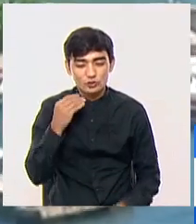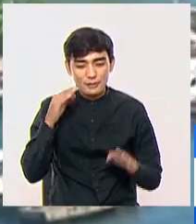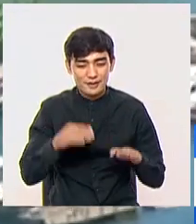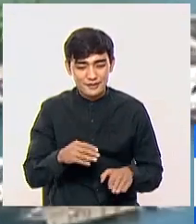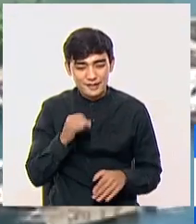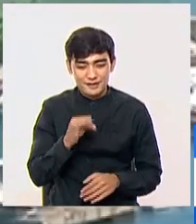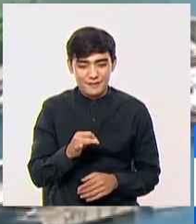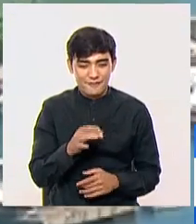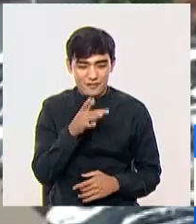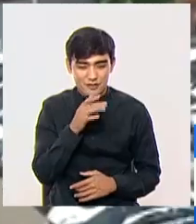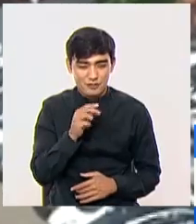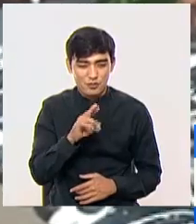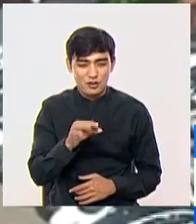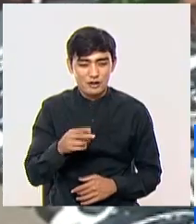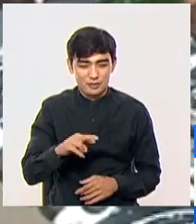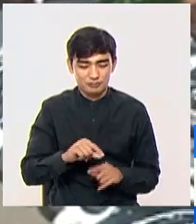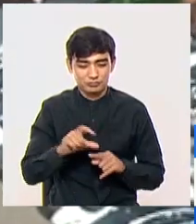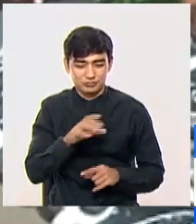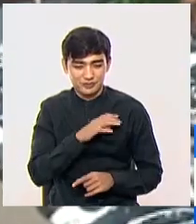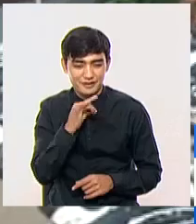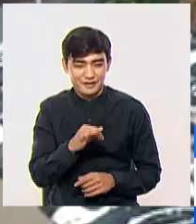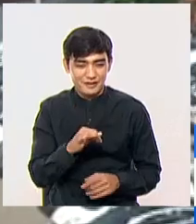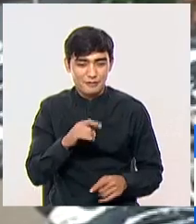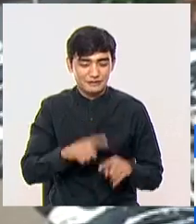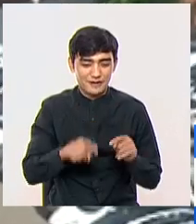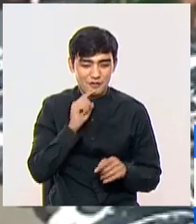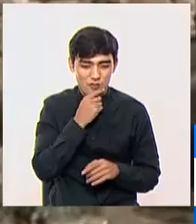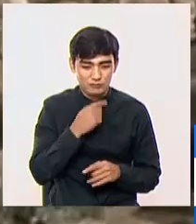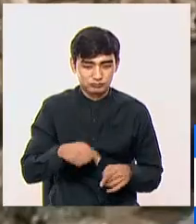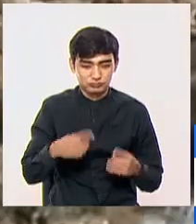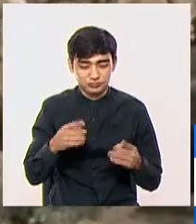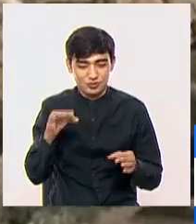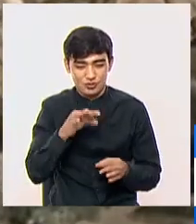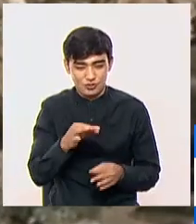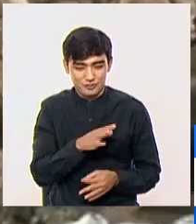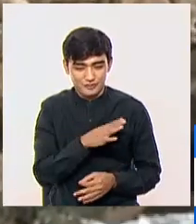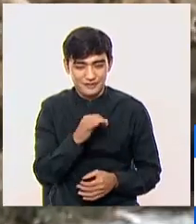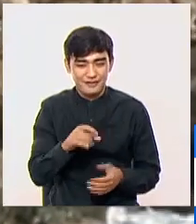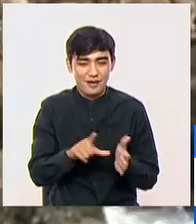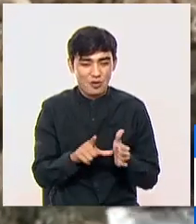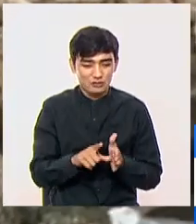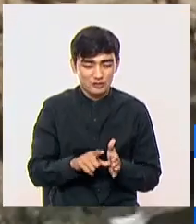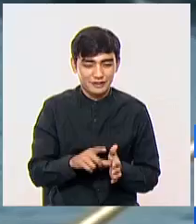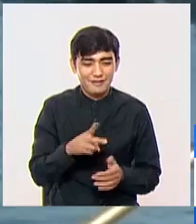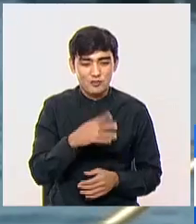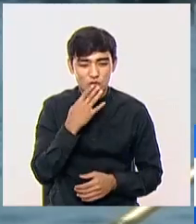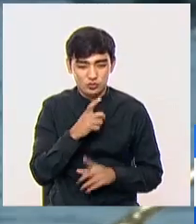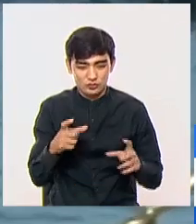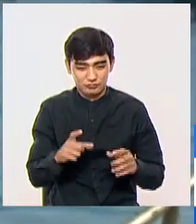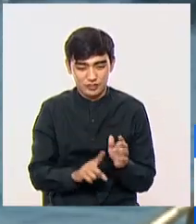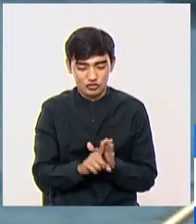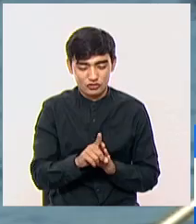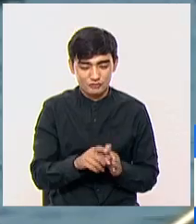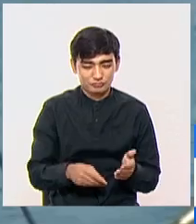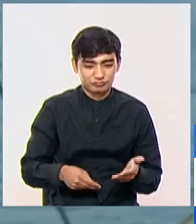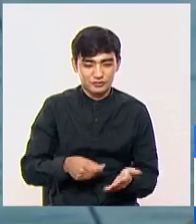до пандемийного уровня. Быстрые темпы экономического восстановления стали основным критерием для введения налога для туристов. Как говорят